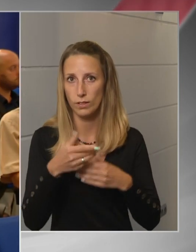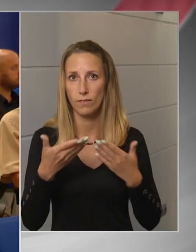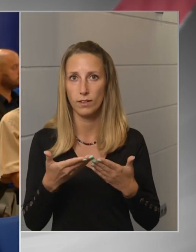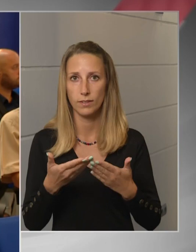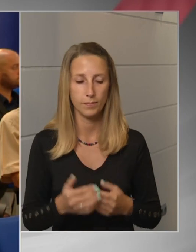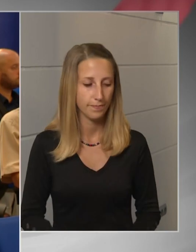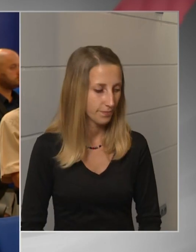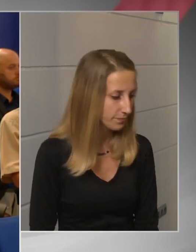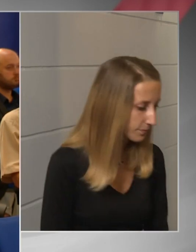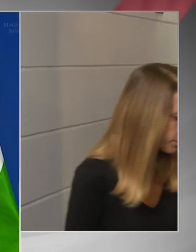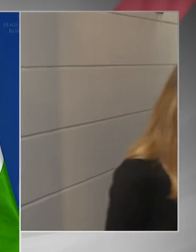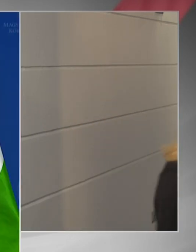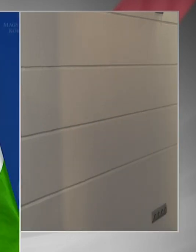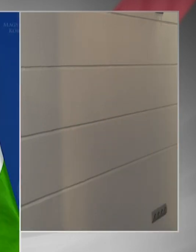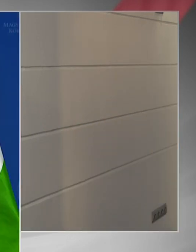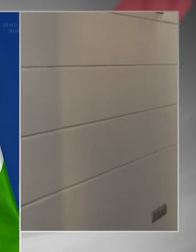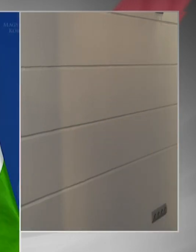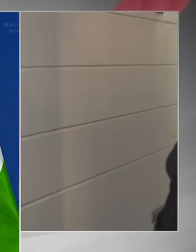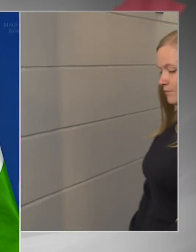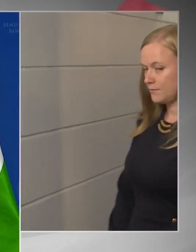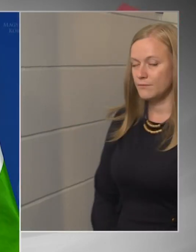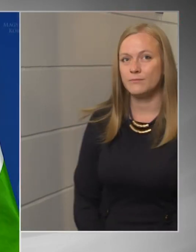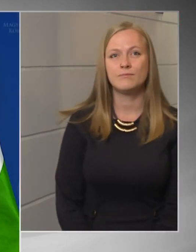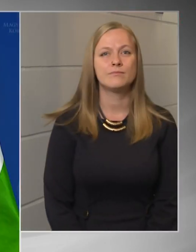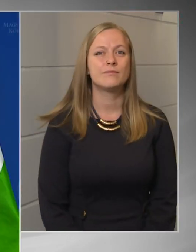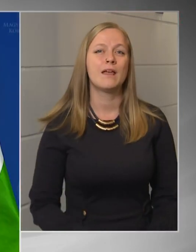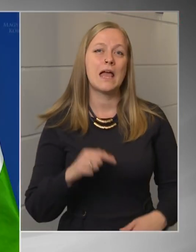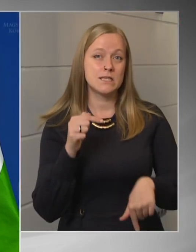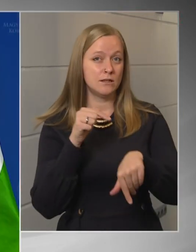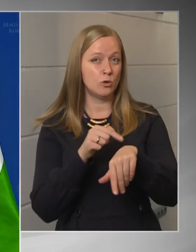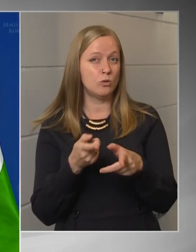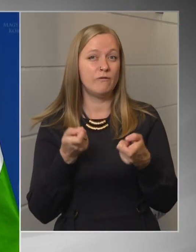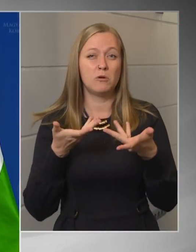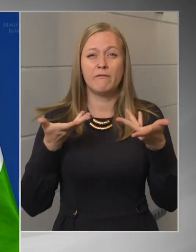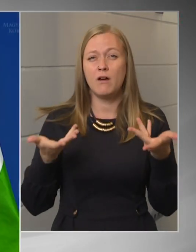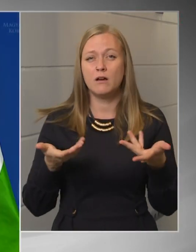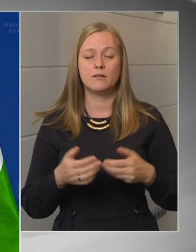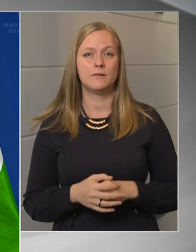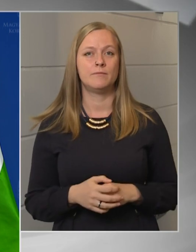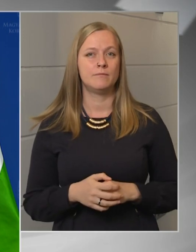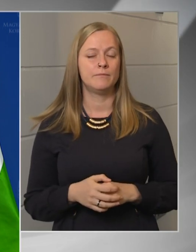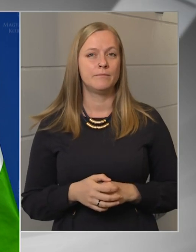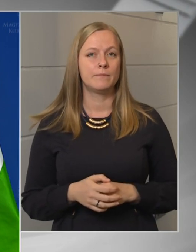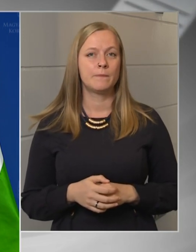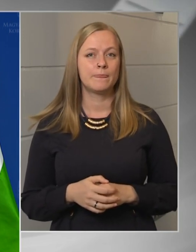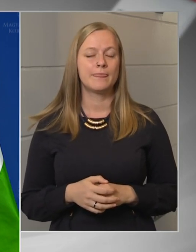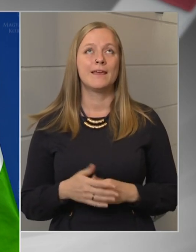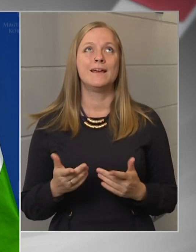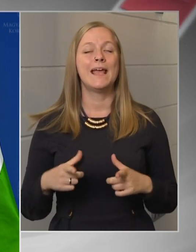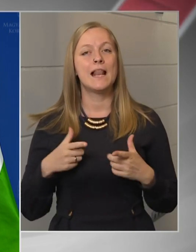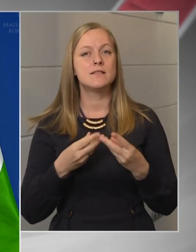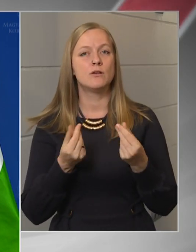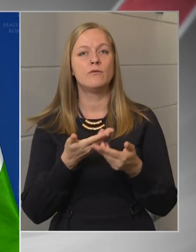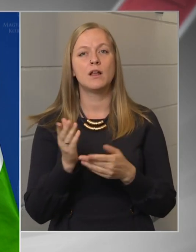vagy... Nem, vagy... az... A jó hóerő... Időfüggő-e, vagy... Nem, vagy... Nem, vagy... Tehát életeszerű,